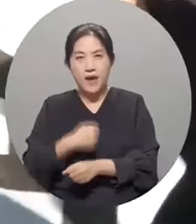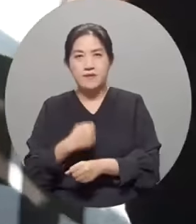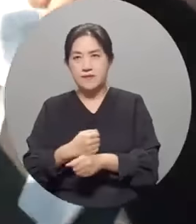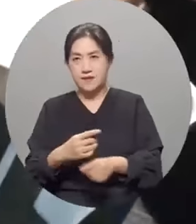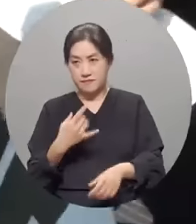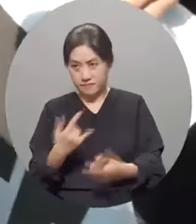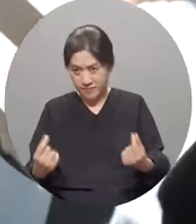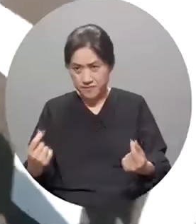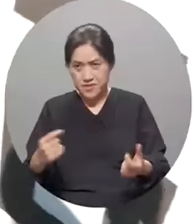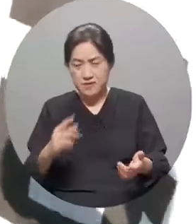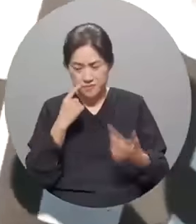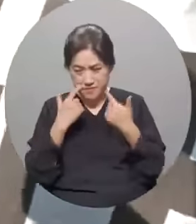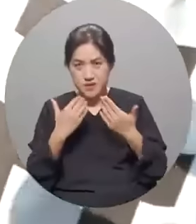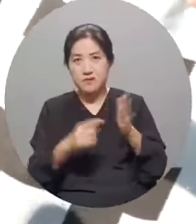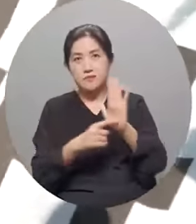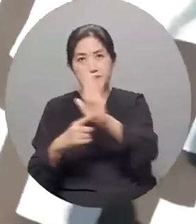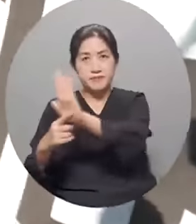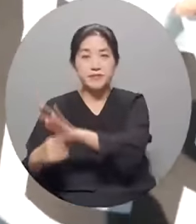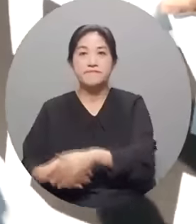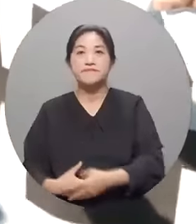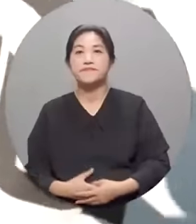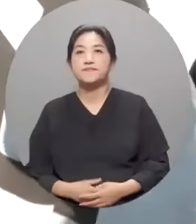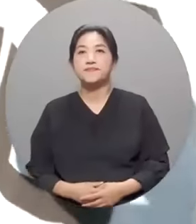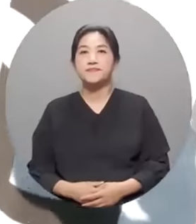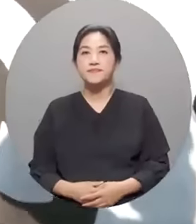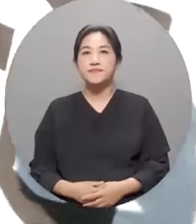밝혔습니다. MBC 뉴스 변윤재입니다.